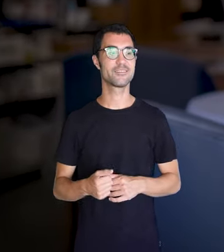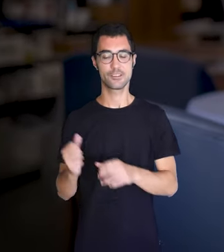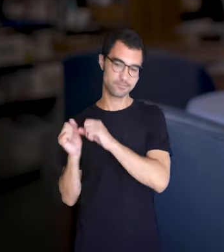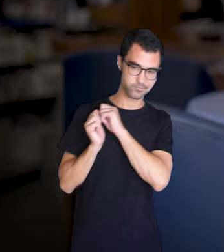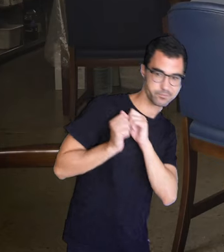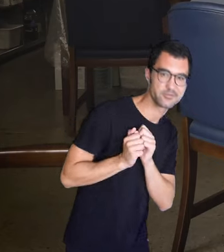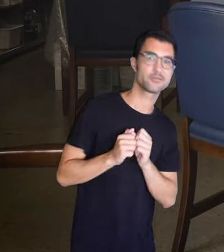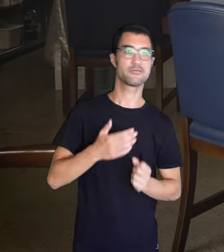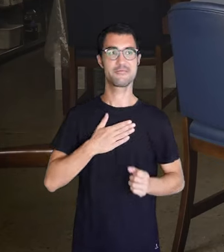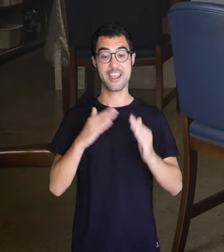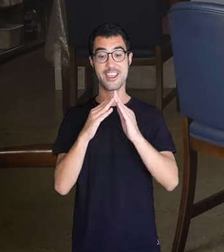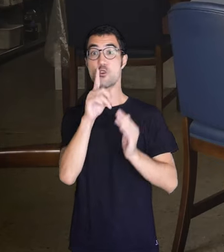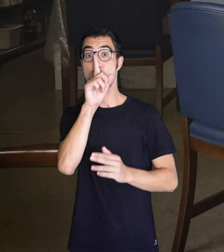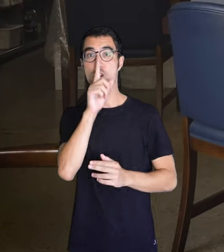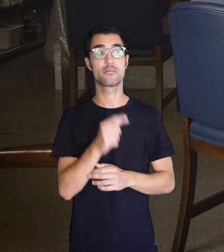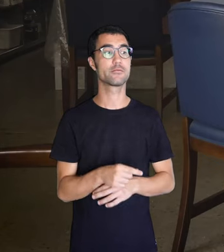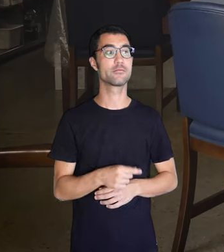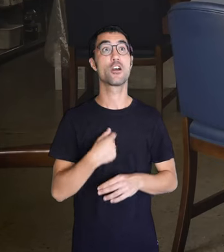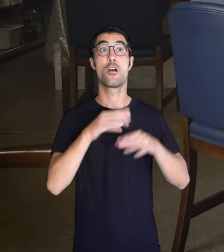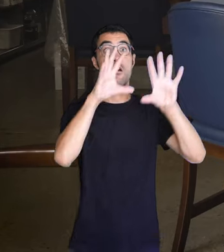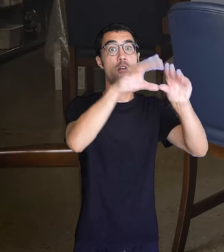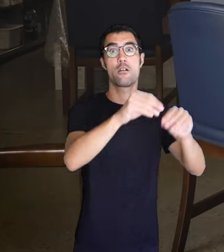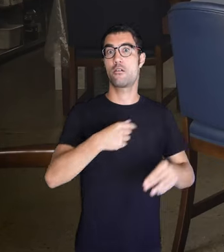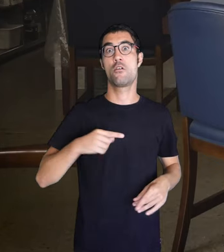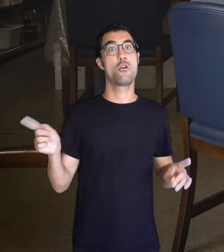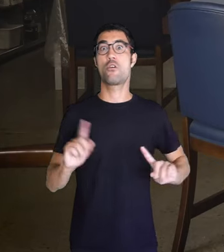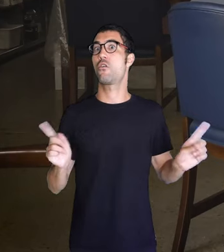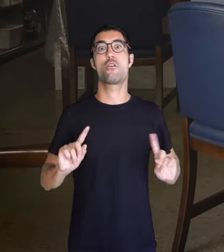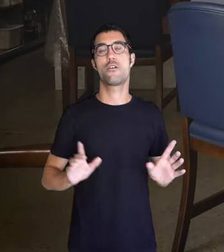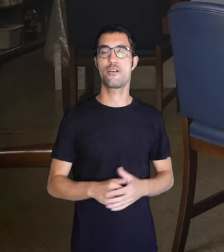saquet. No em van tocar gens, perquè no en trobàvem.